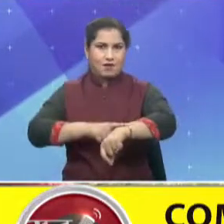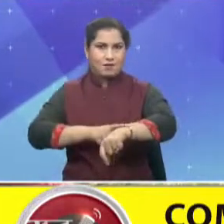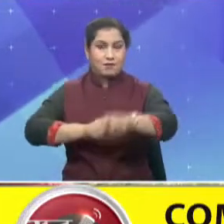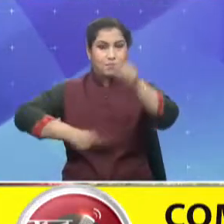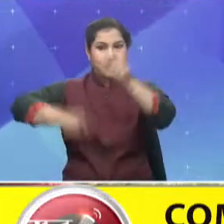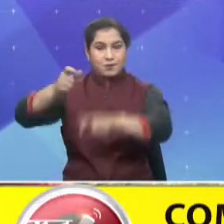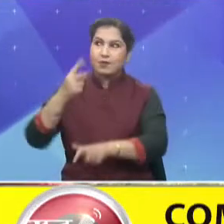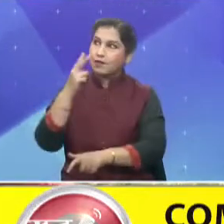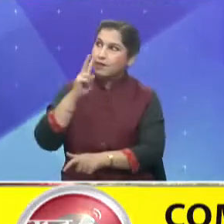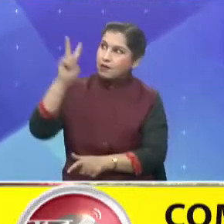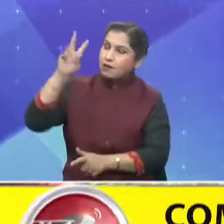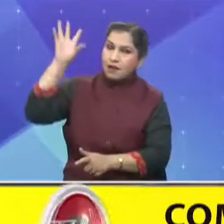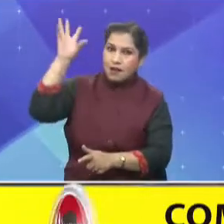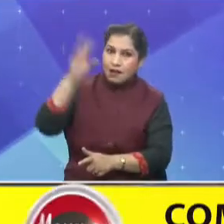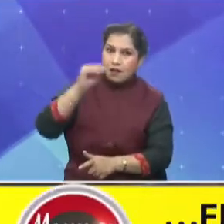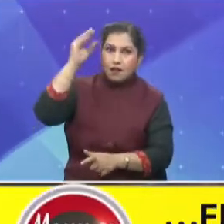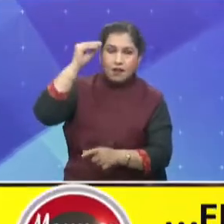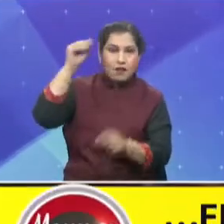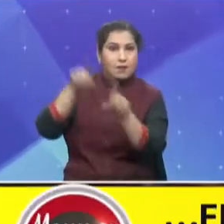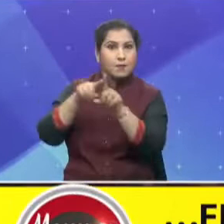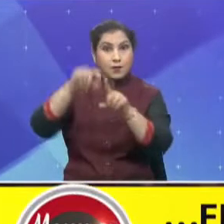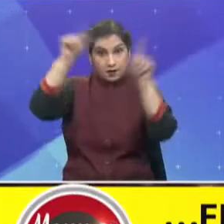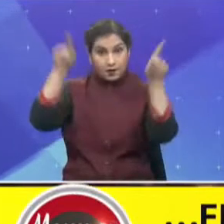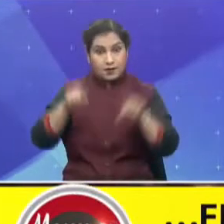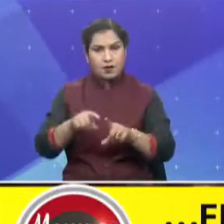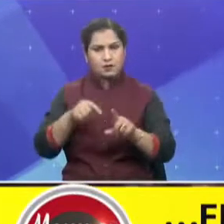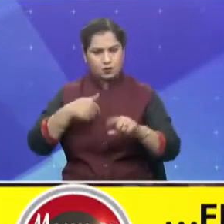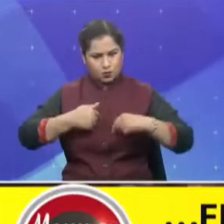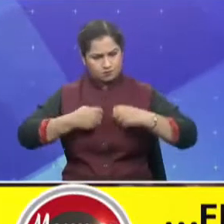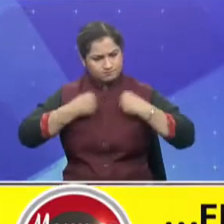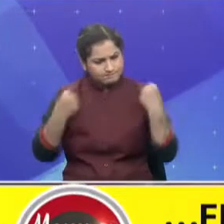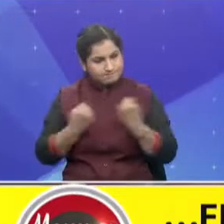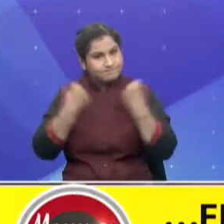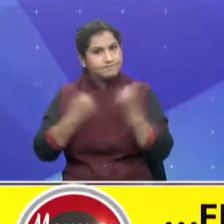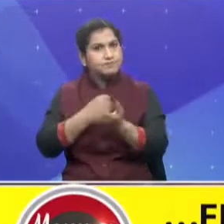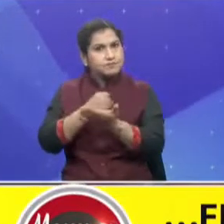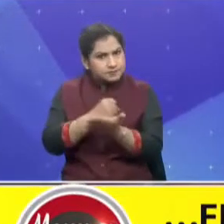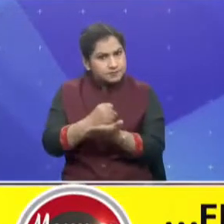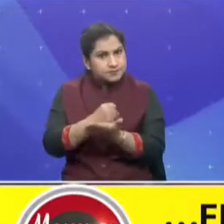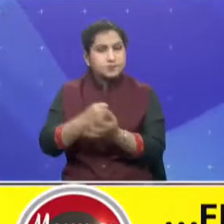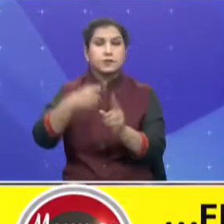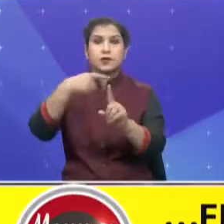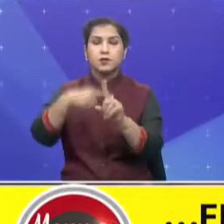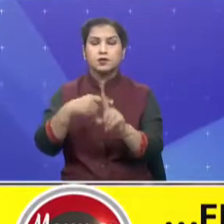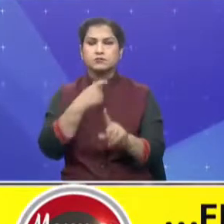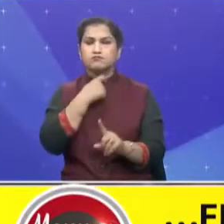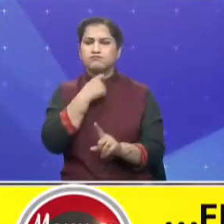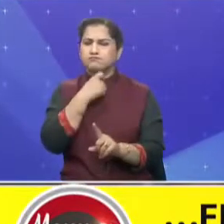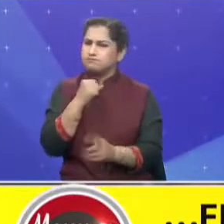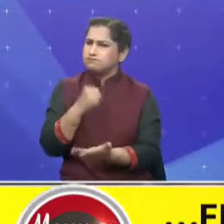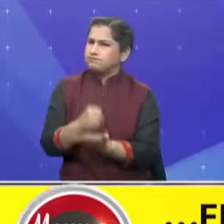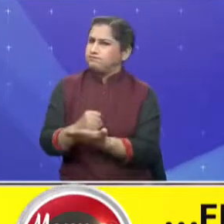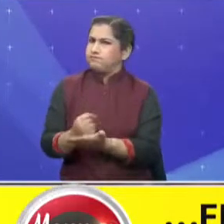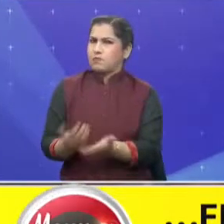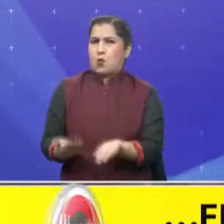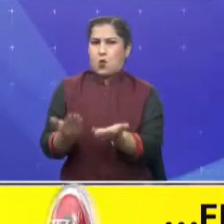से प्रेरित होते रहें, देश के लिए अपने प्रयास और मजबूत करते रहें।